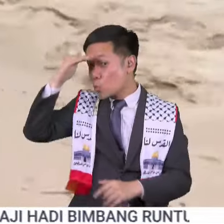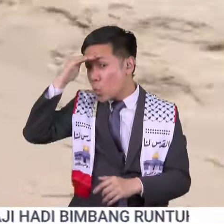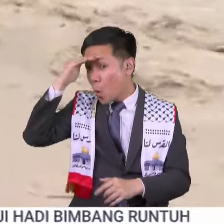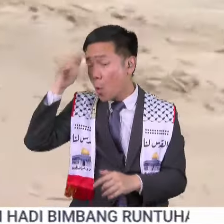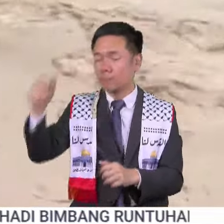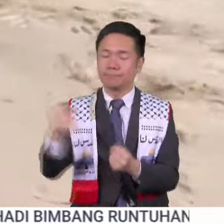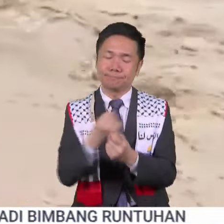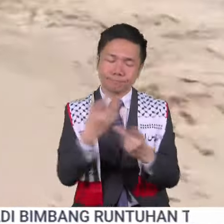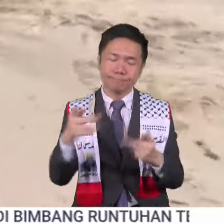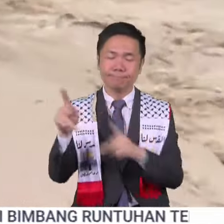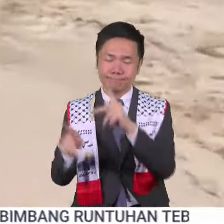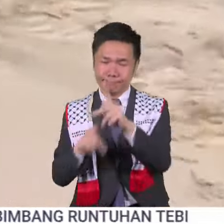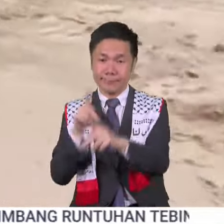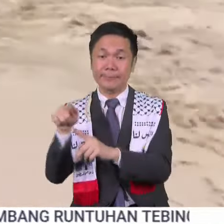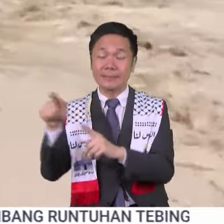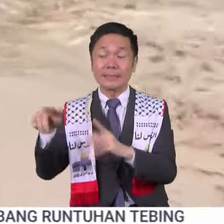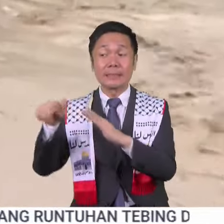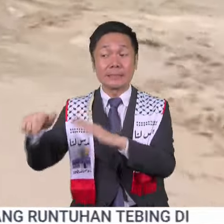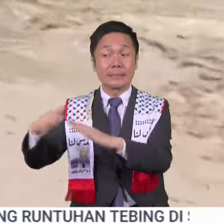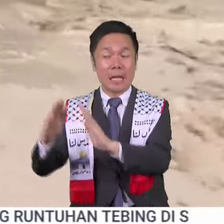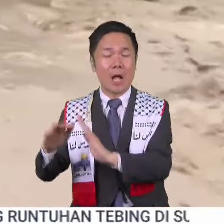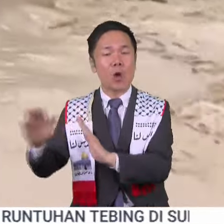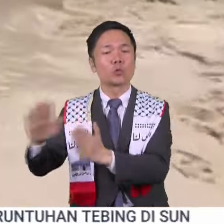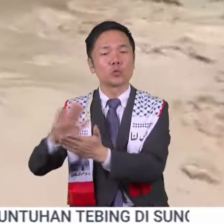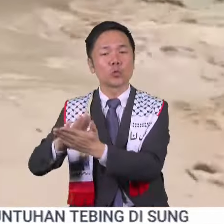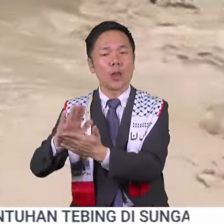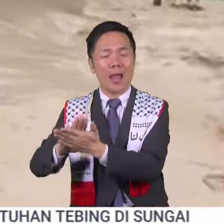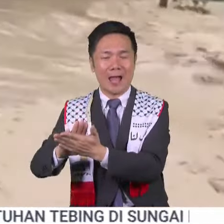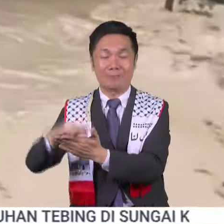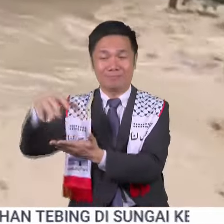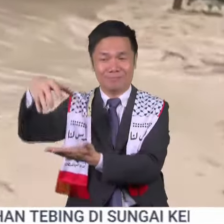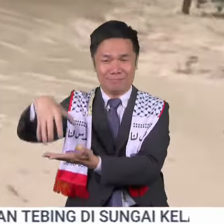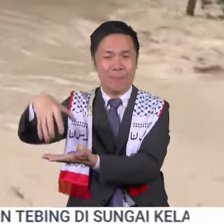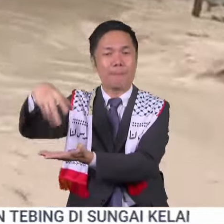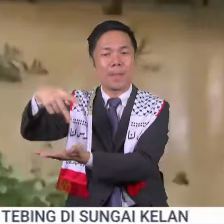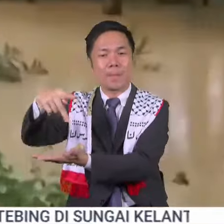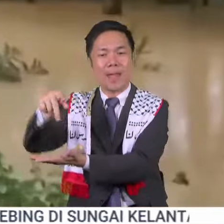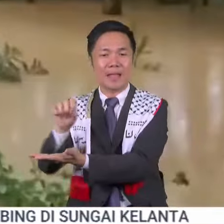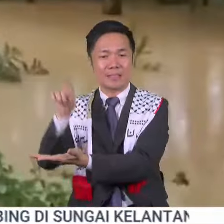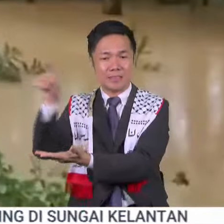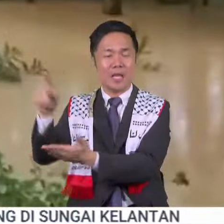penghuni berlindung di PPS sekolah kebangsaan mawai kota tinggi